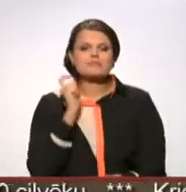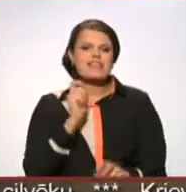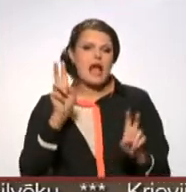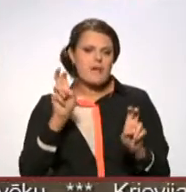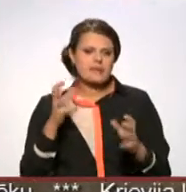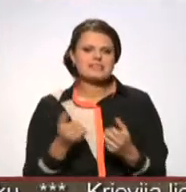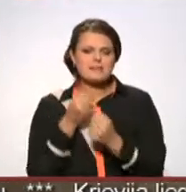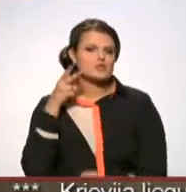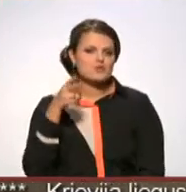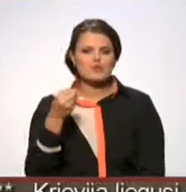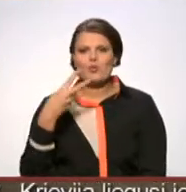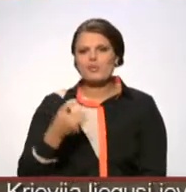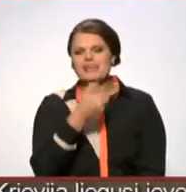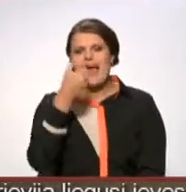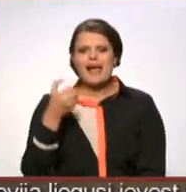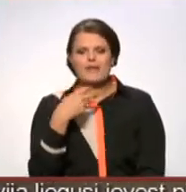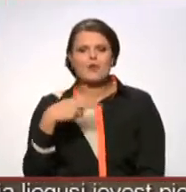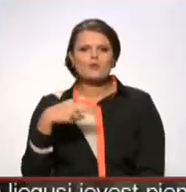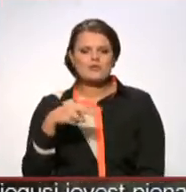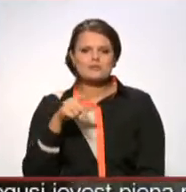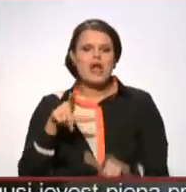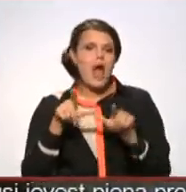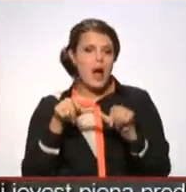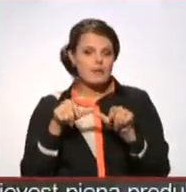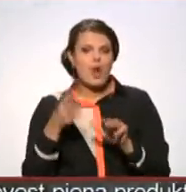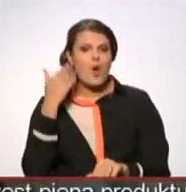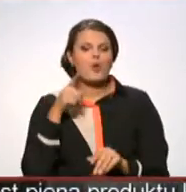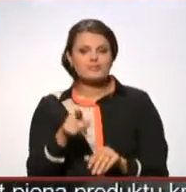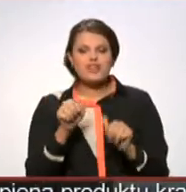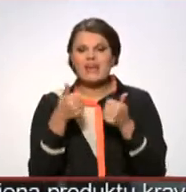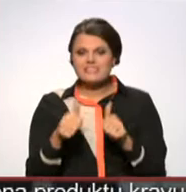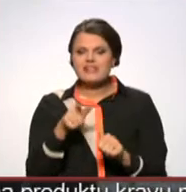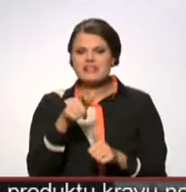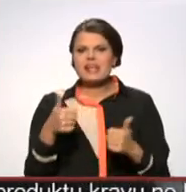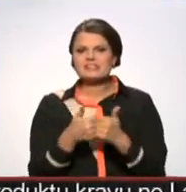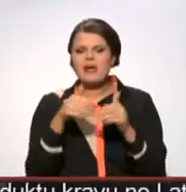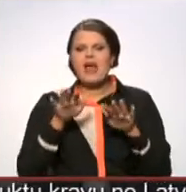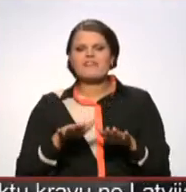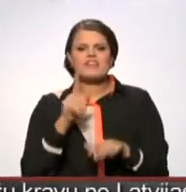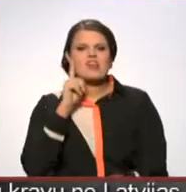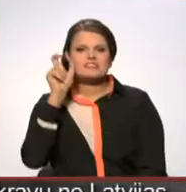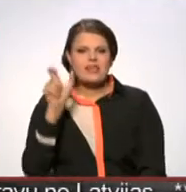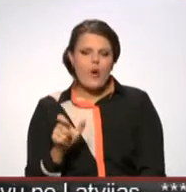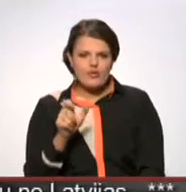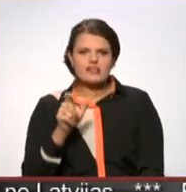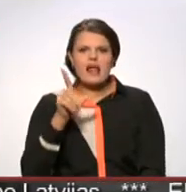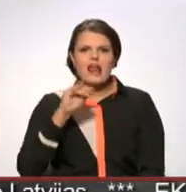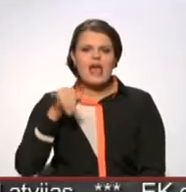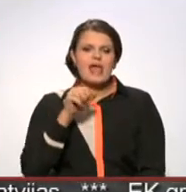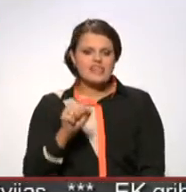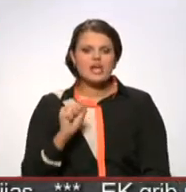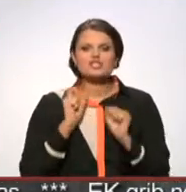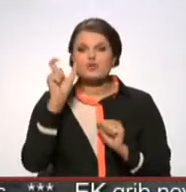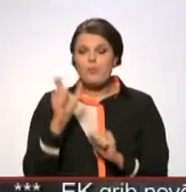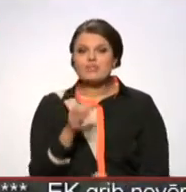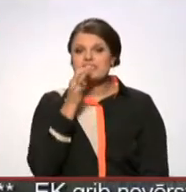Jēkabpils dibināts 2012. Gada 20. aprīlī. Kopš tā izveides tajā spēlē vietējais jaunietis Edgars Leja.